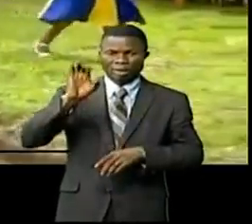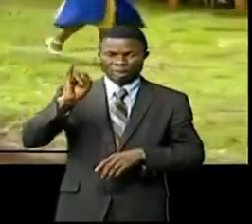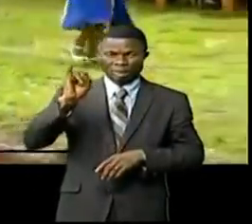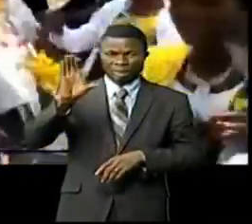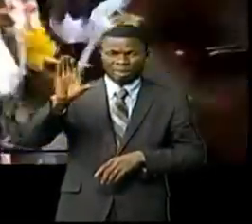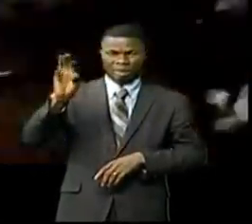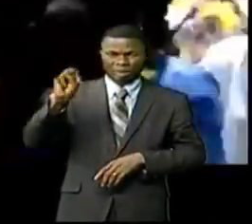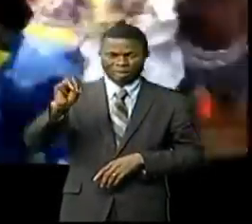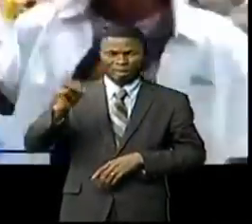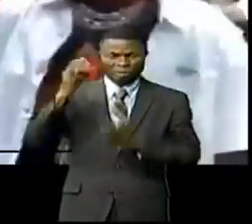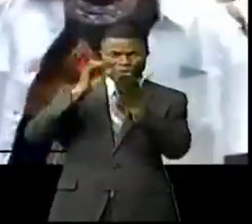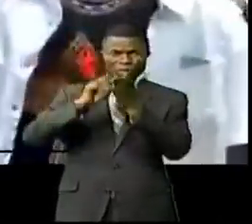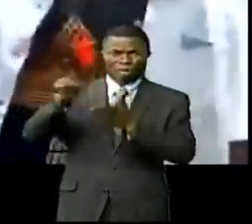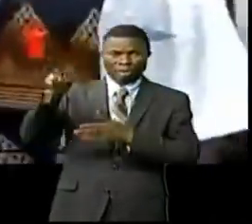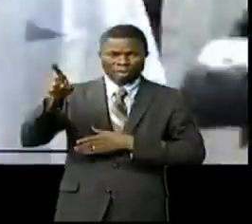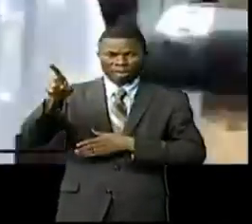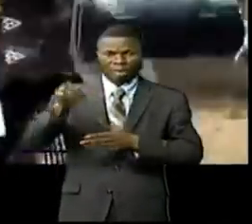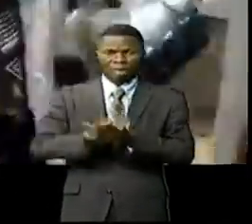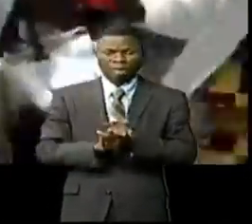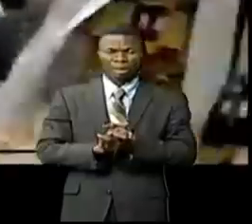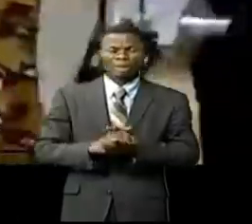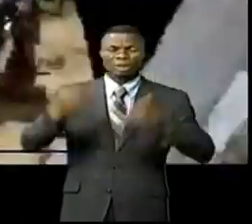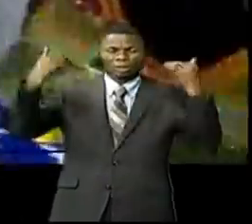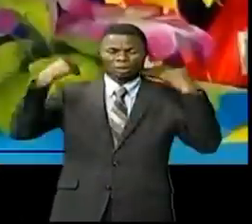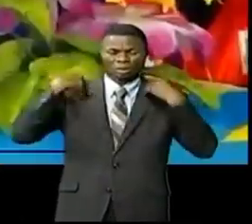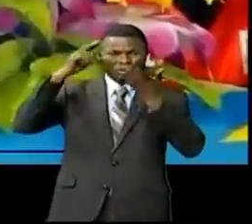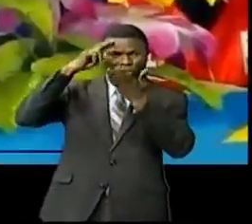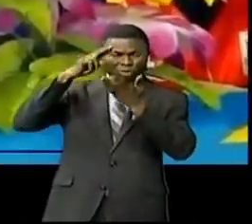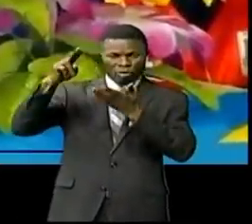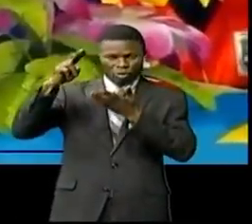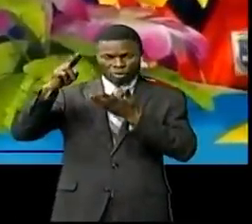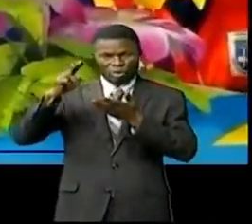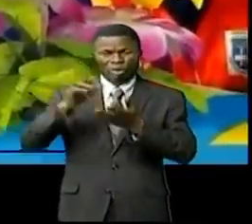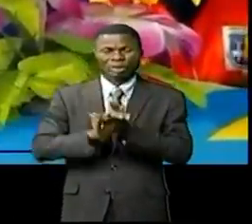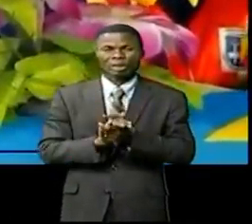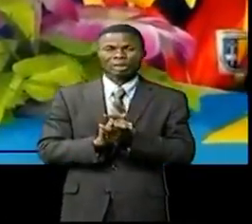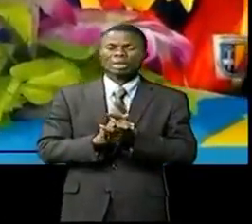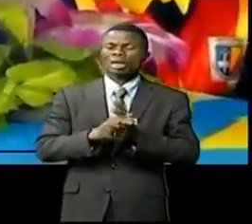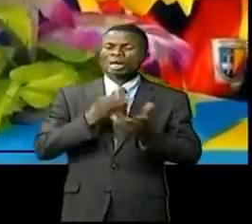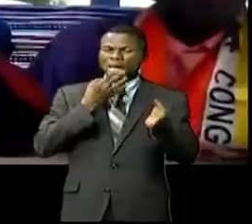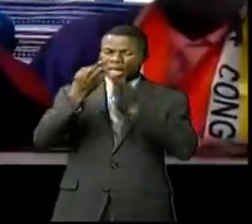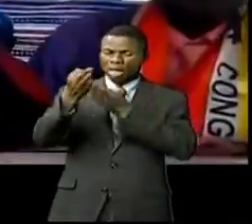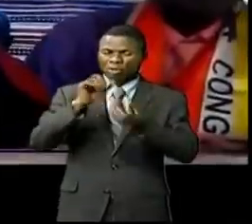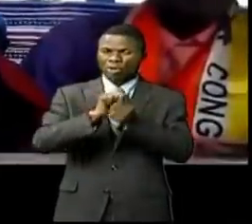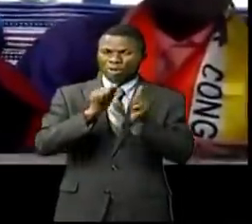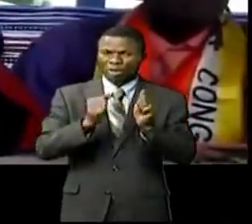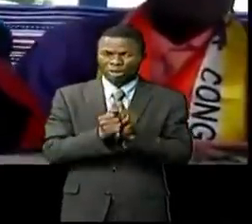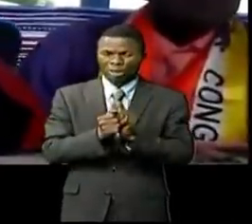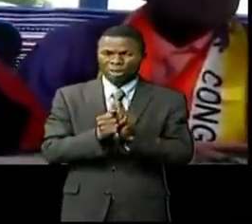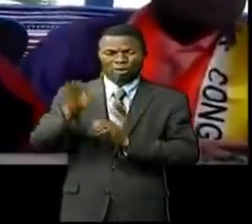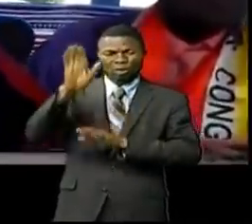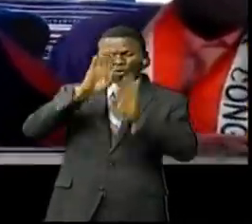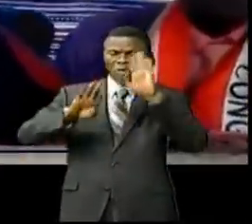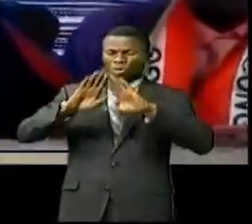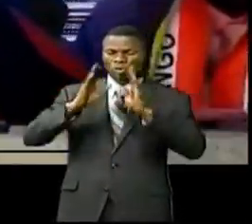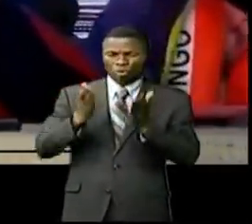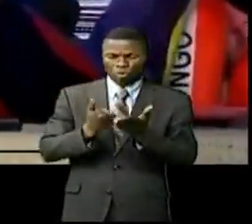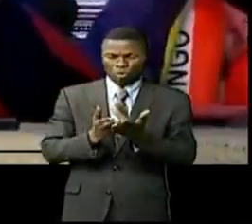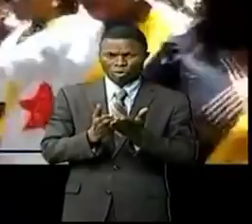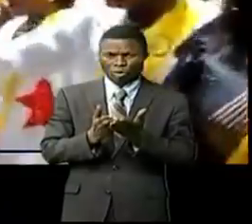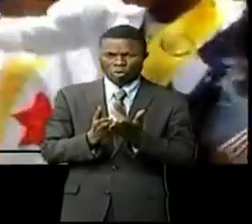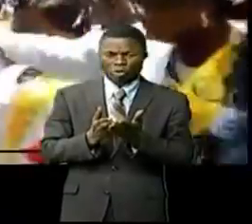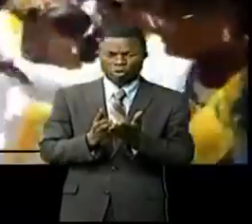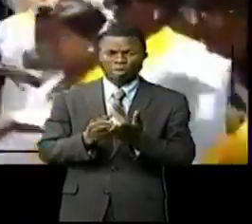pour le recteur, c'est un pari gagné, ce malgré la pandémie de Covid-19 qui a bouleversé le calendrier, mais n'a pas